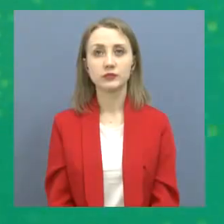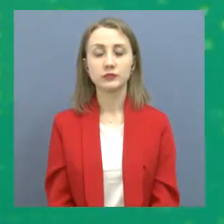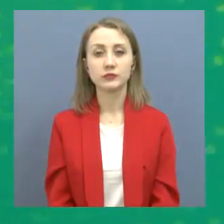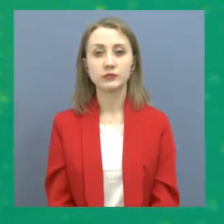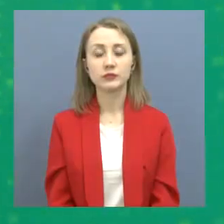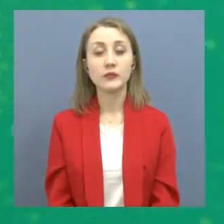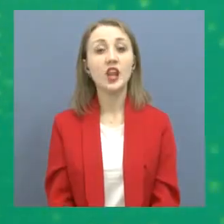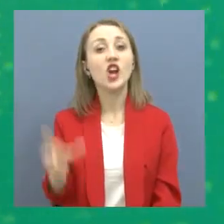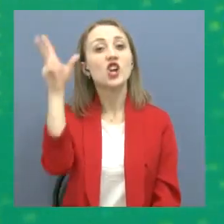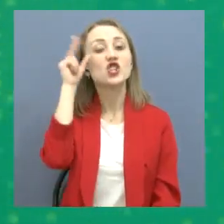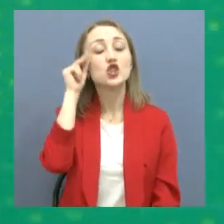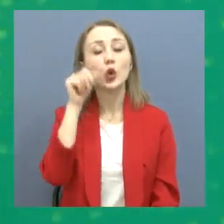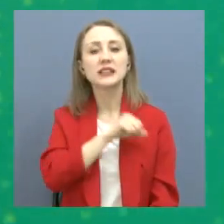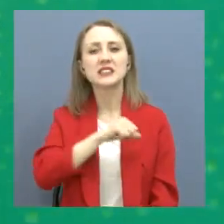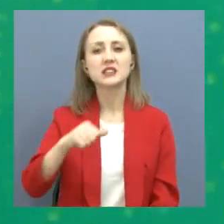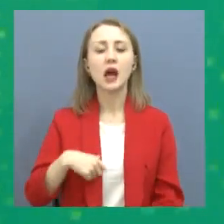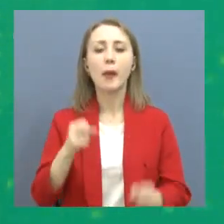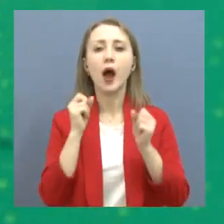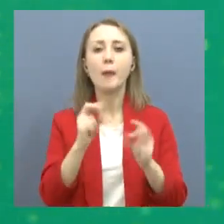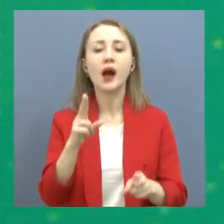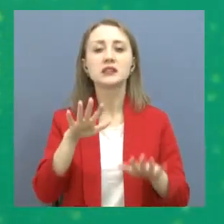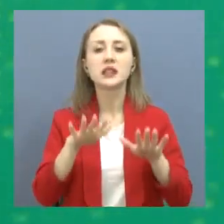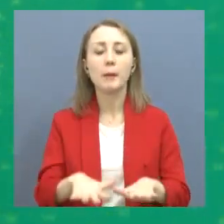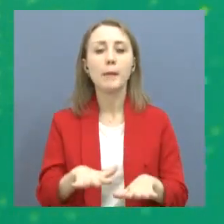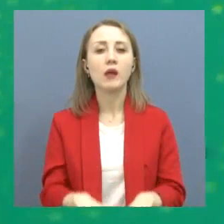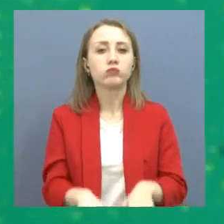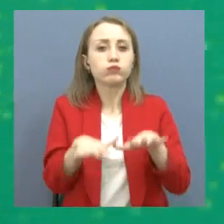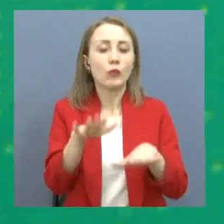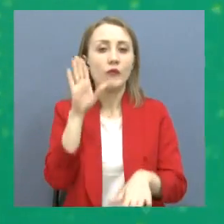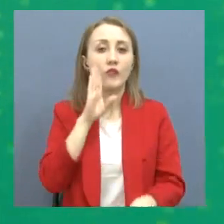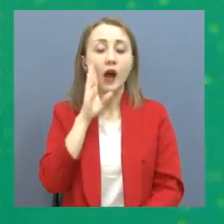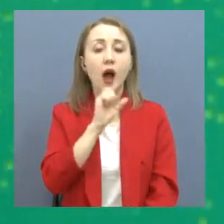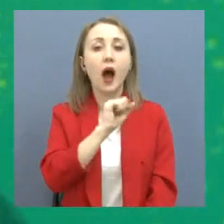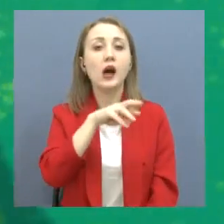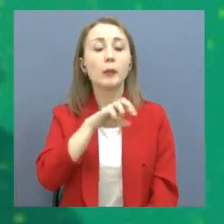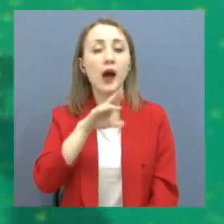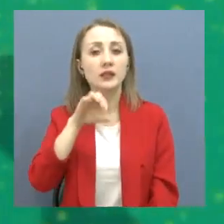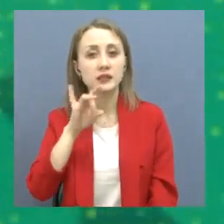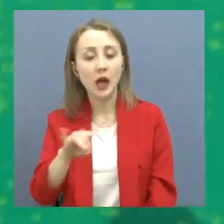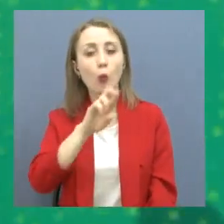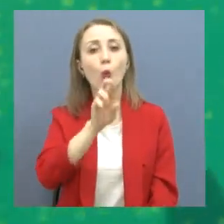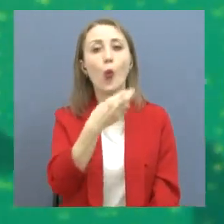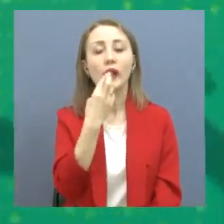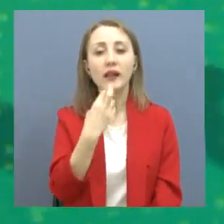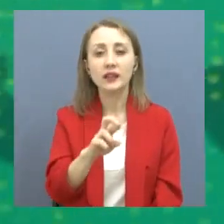В числе наиболее опасных зон подтопления находятся Астраханский, Атбасарский, Ашалынский, Буландынский, Бурабайский районы. Также к